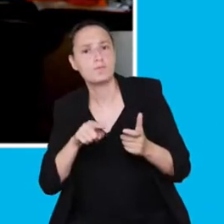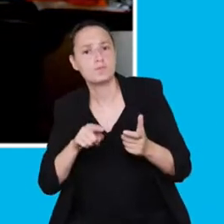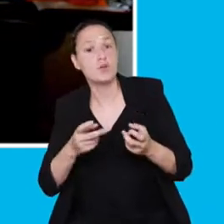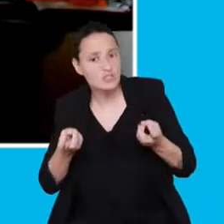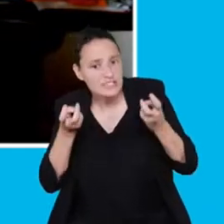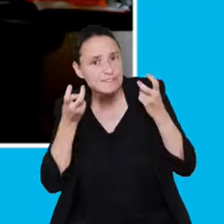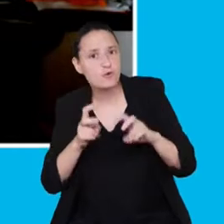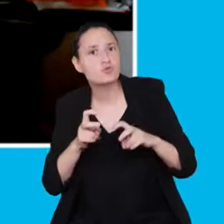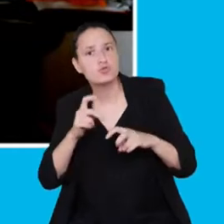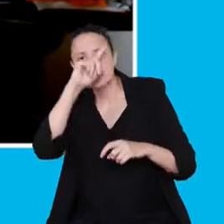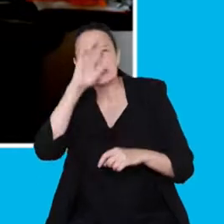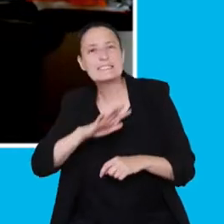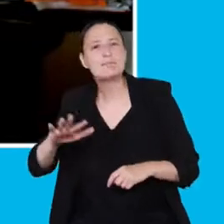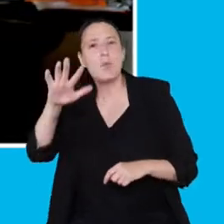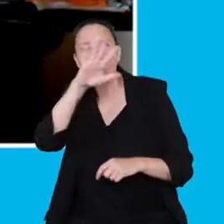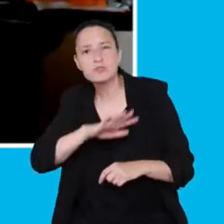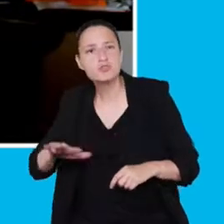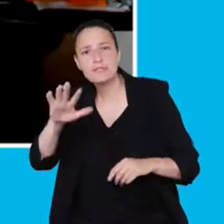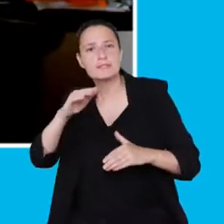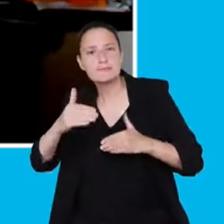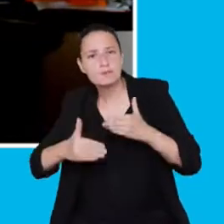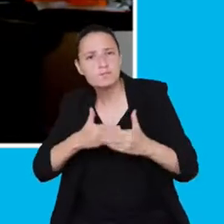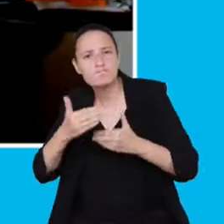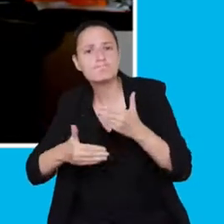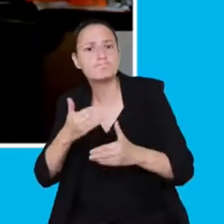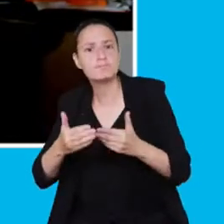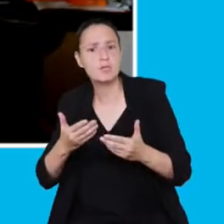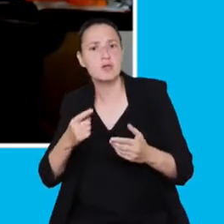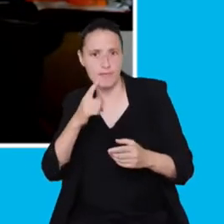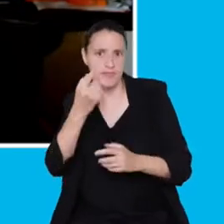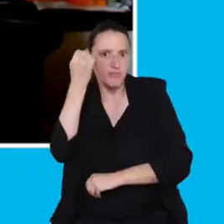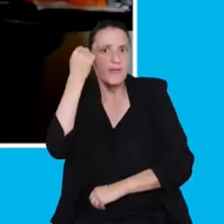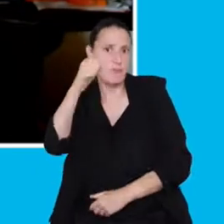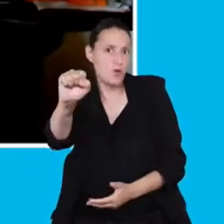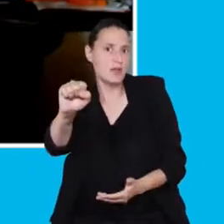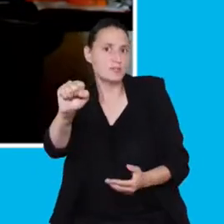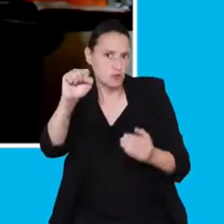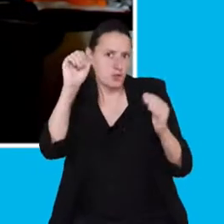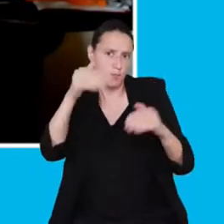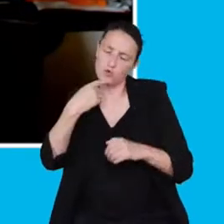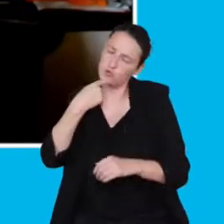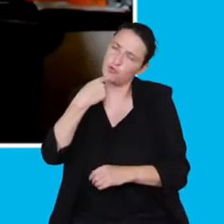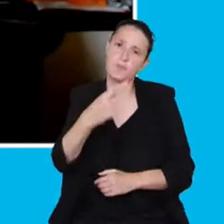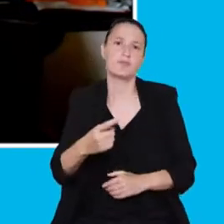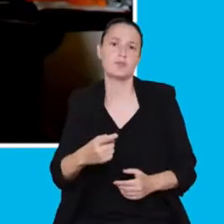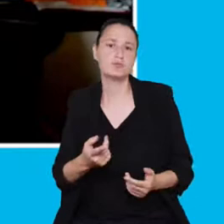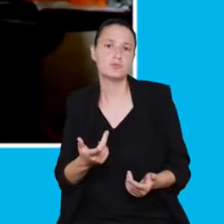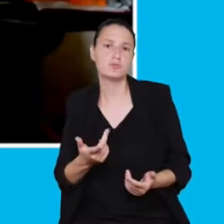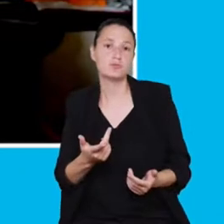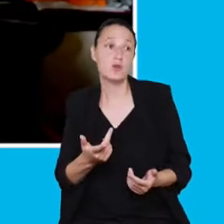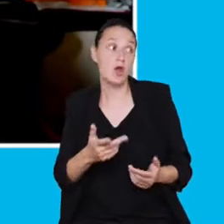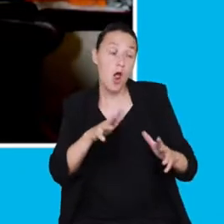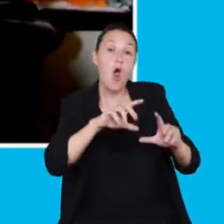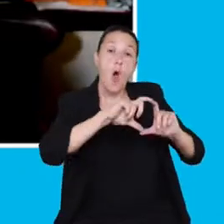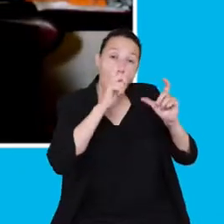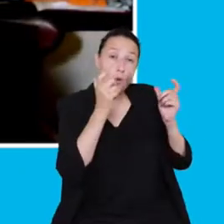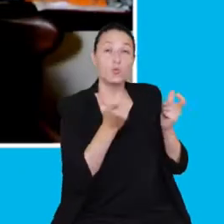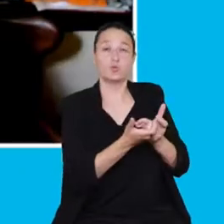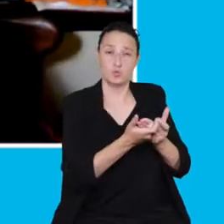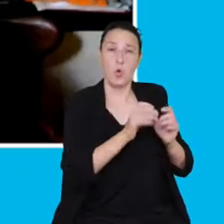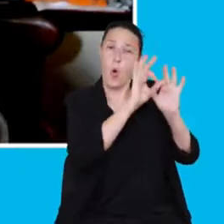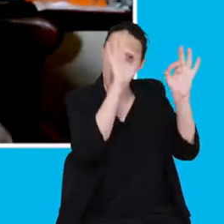stworzyli społeczeństwo, no nie zawaham się powiedzieć, demokratyczne w tym sensie. Nawet jeżeli ten ustrój ogólny państwowy